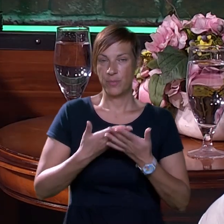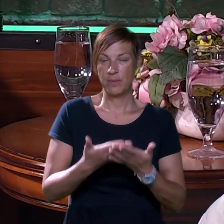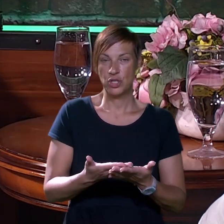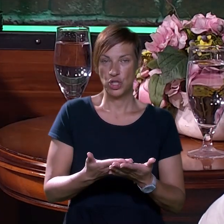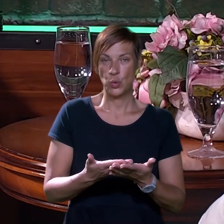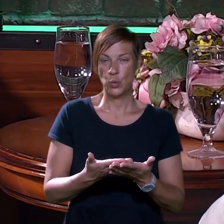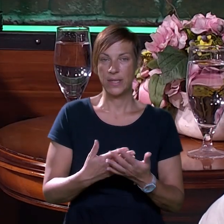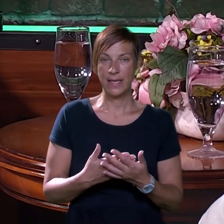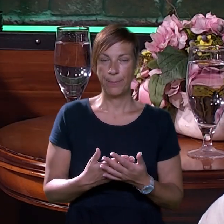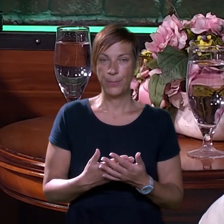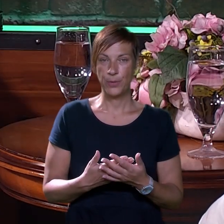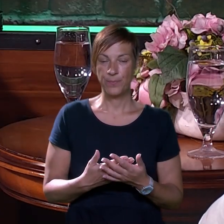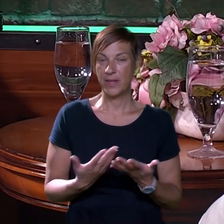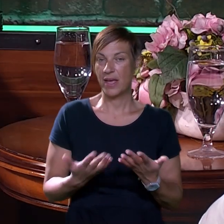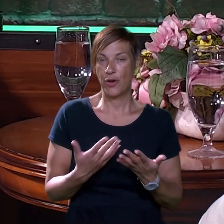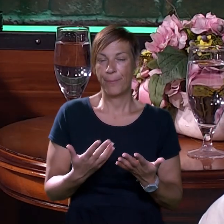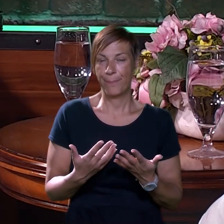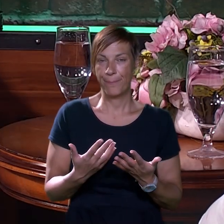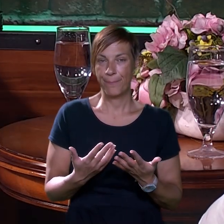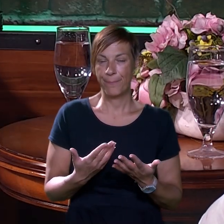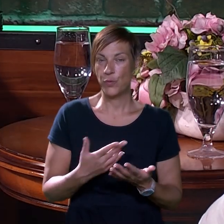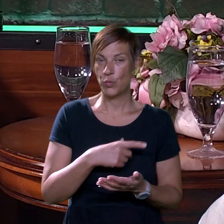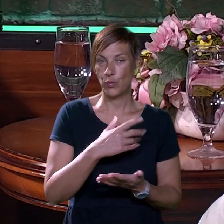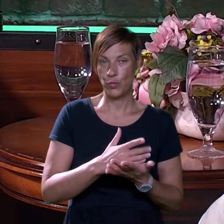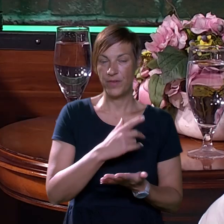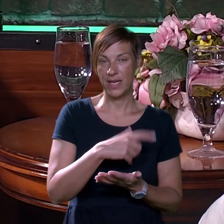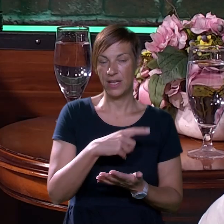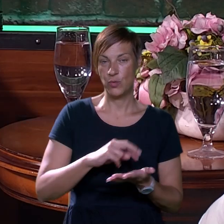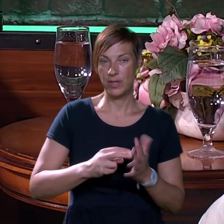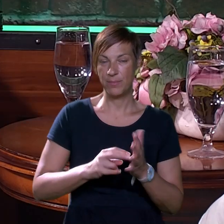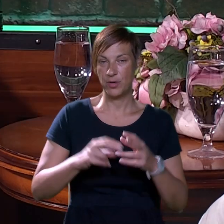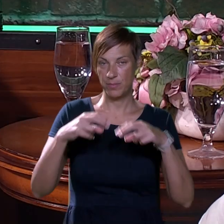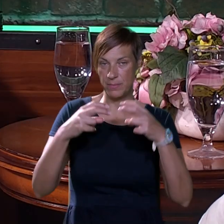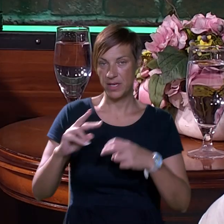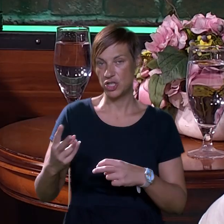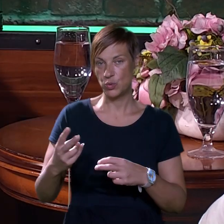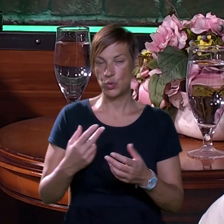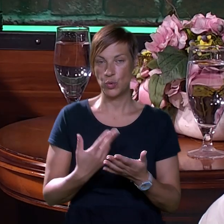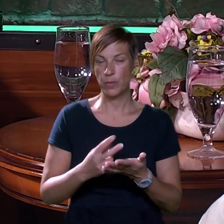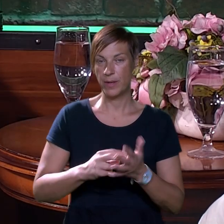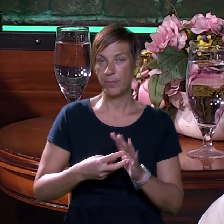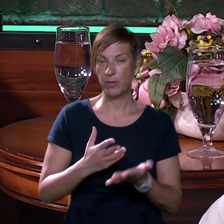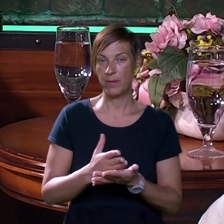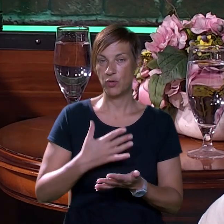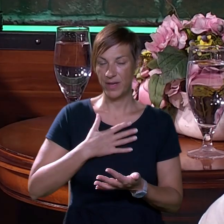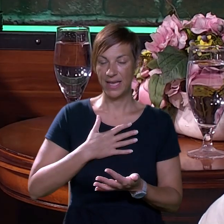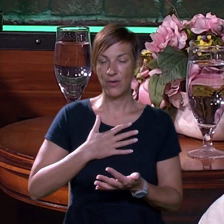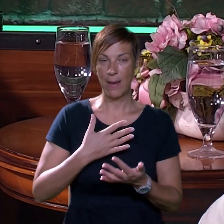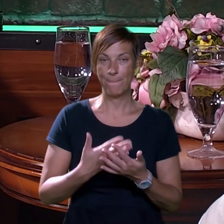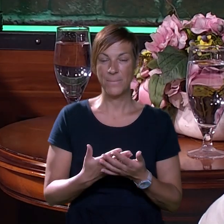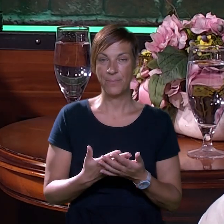što nudimo. Mm-hmm. Znači, ako u bilo kao, uvijek ljudi problem traže onome drugome. Problem je uvijek u